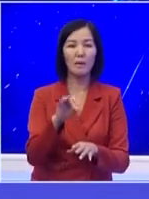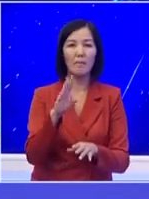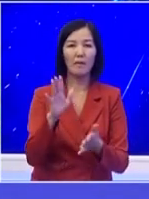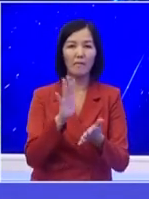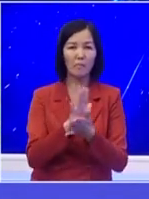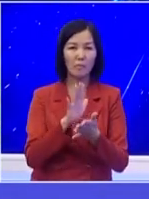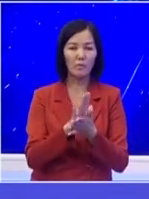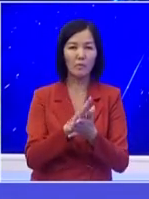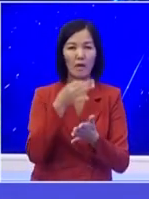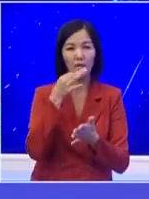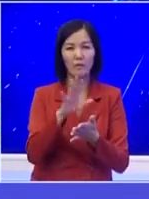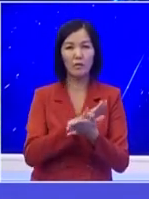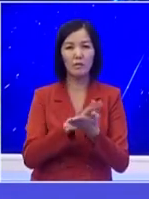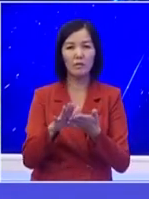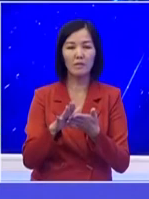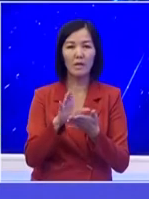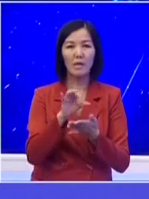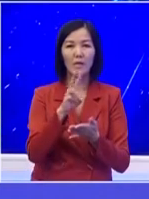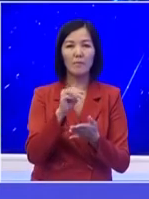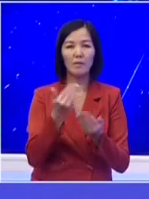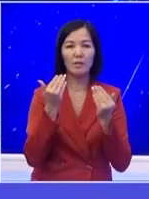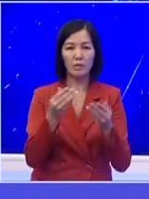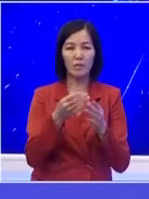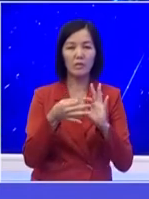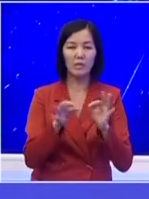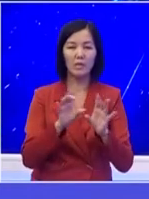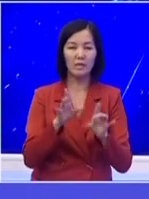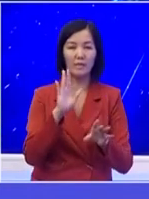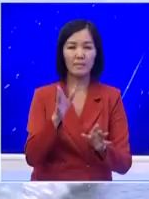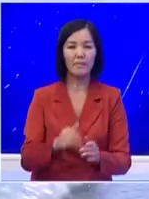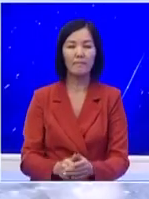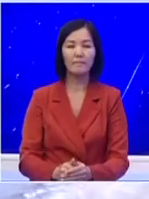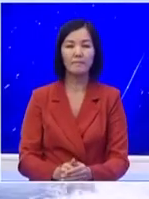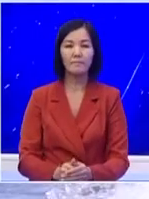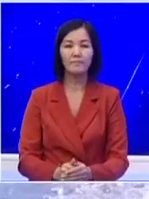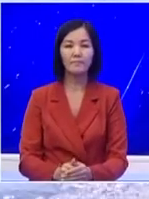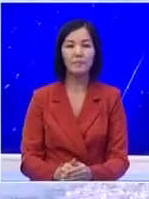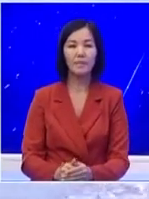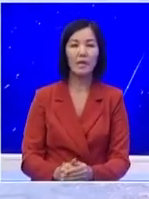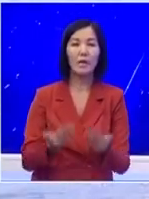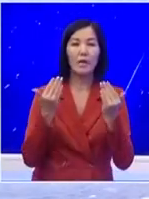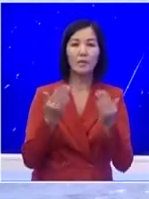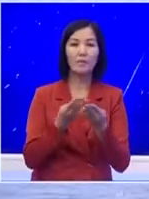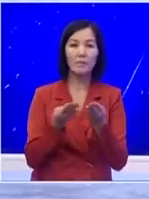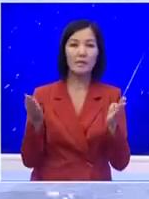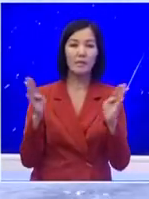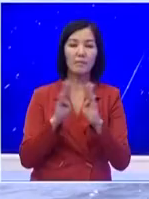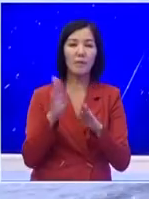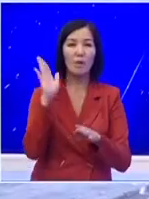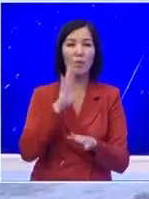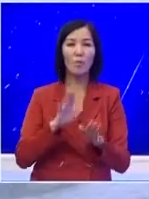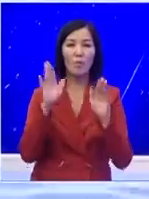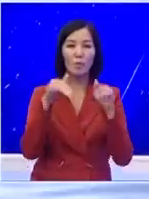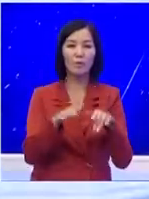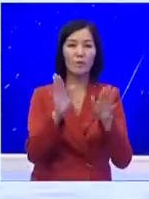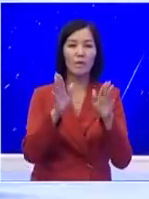лежит ответственность за чистоту жемчужины Семиречья, узнаем из материалов сюжета. Несмотря на пандемию, на побережье озера Алаколь с